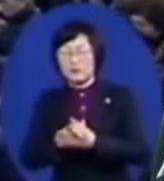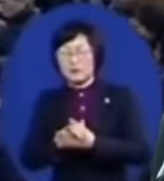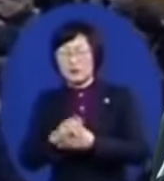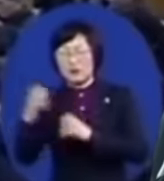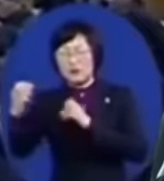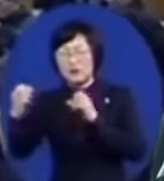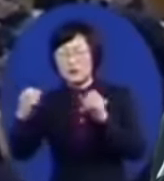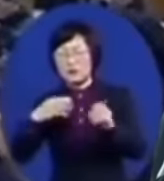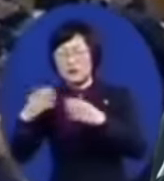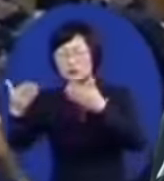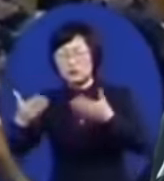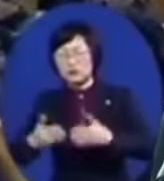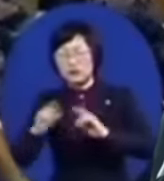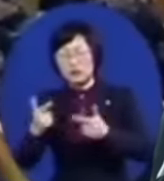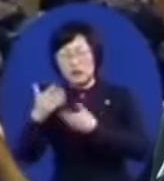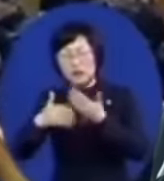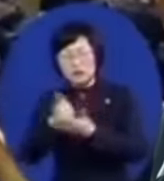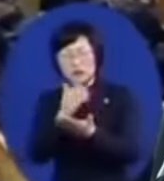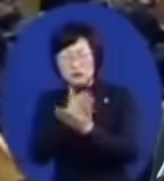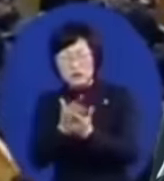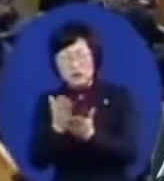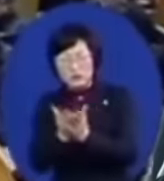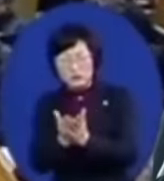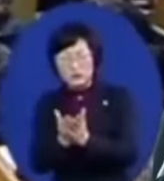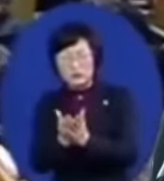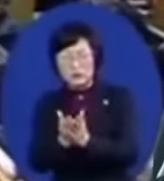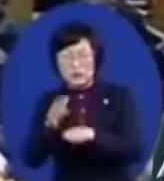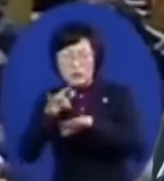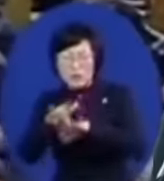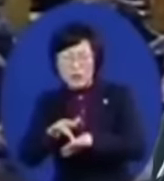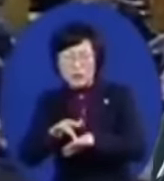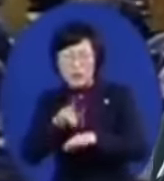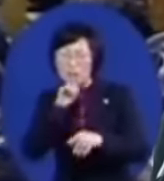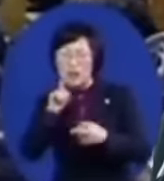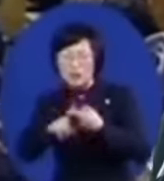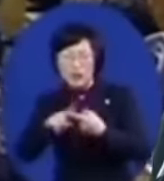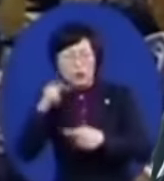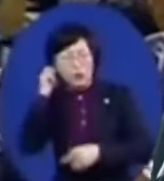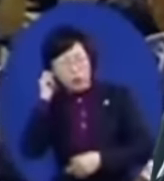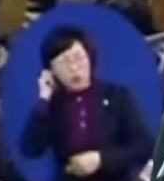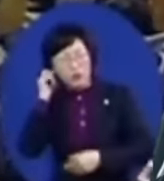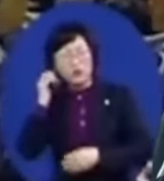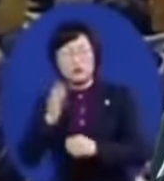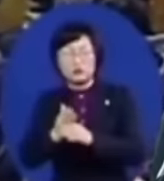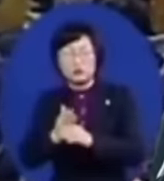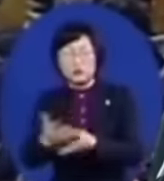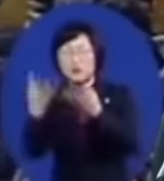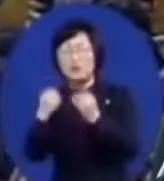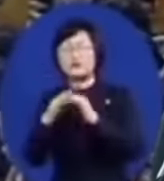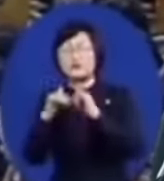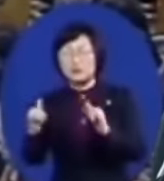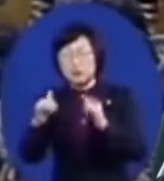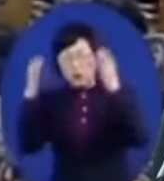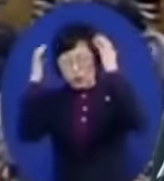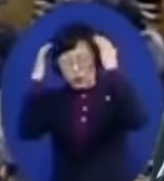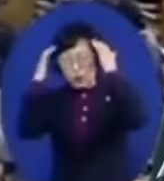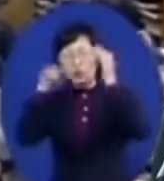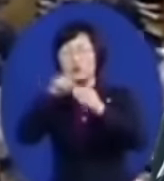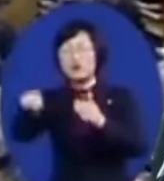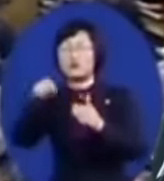응답하지 않은 하나님, 여러 가지 부정적인 마귀의 말을 그대로 믿어 있어서 많은 사람들이 고통 가운데